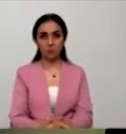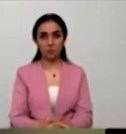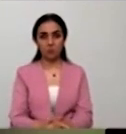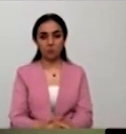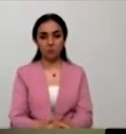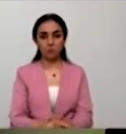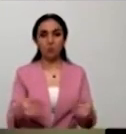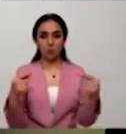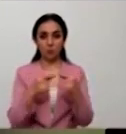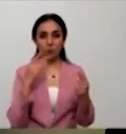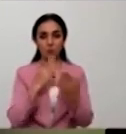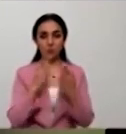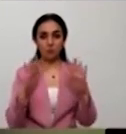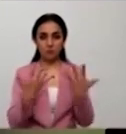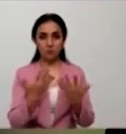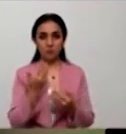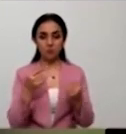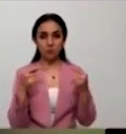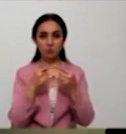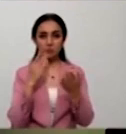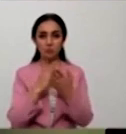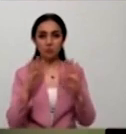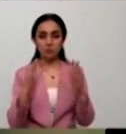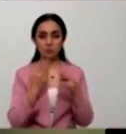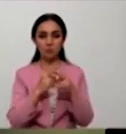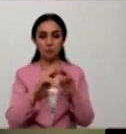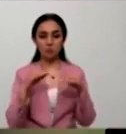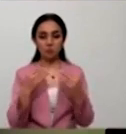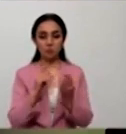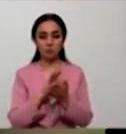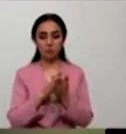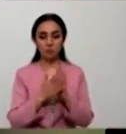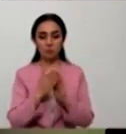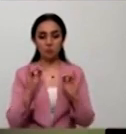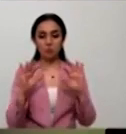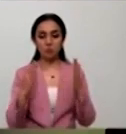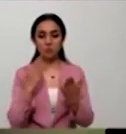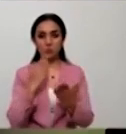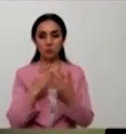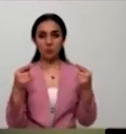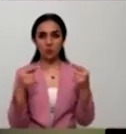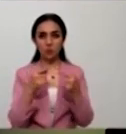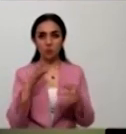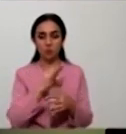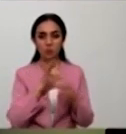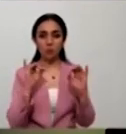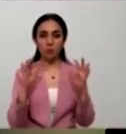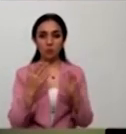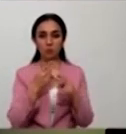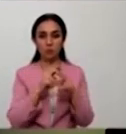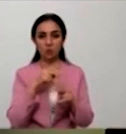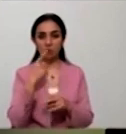İkincisi, muqarrar hodisa. Muqarrar hodisa deb berilgan sharoitda ro'y berishi aniq bo'lgan hodisaga